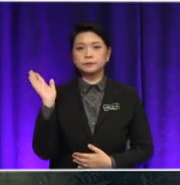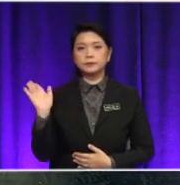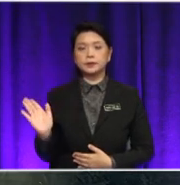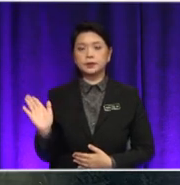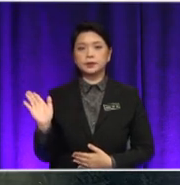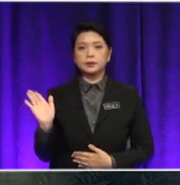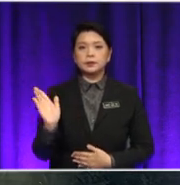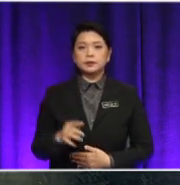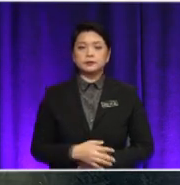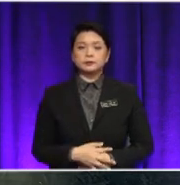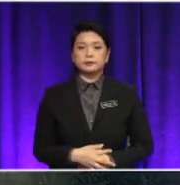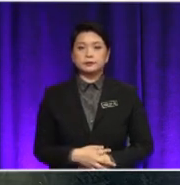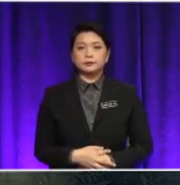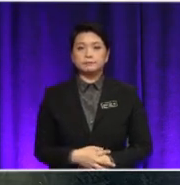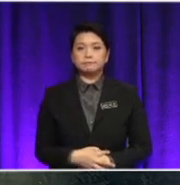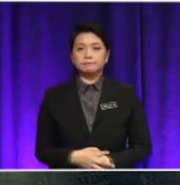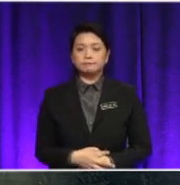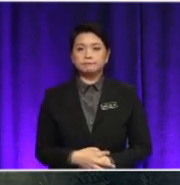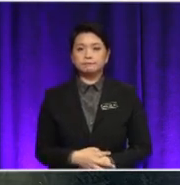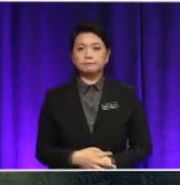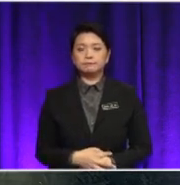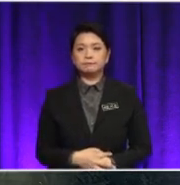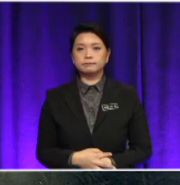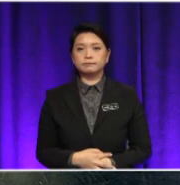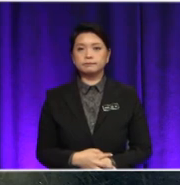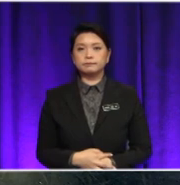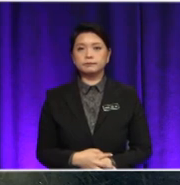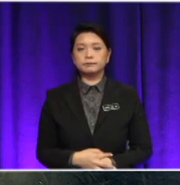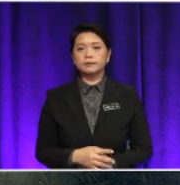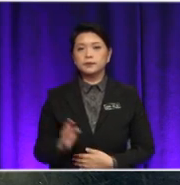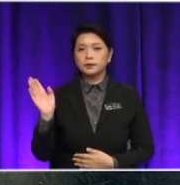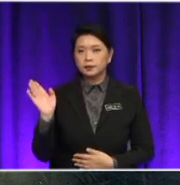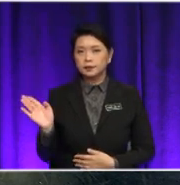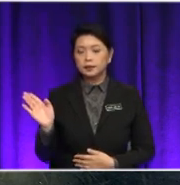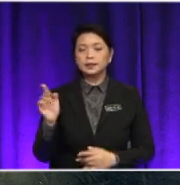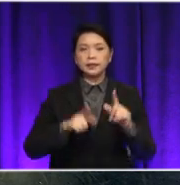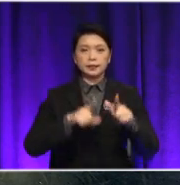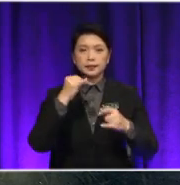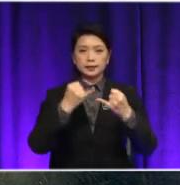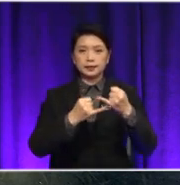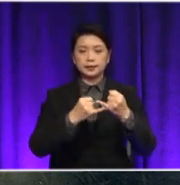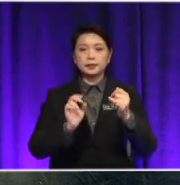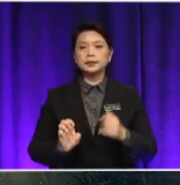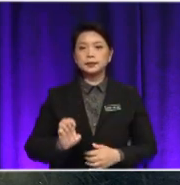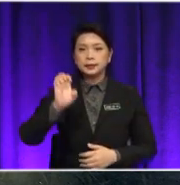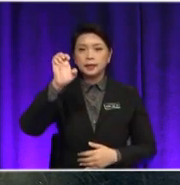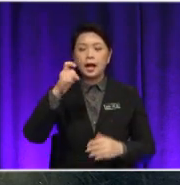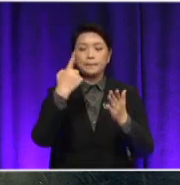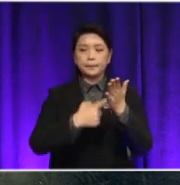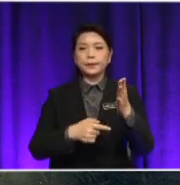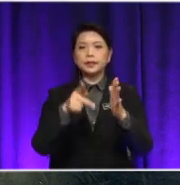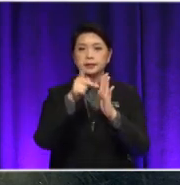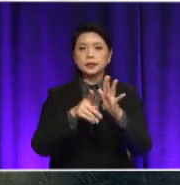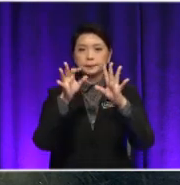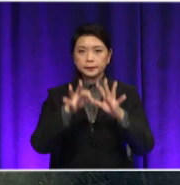Okey, Nur Husnal. Nur Husnal, ini merupakan prosedur rise yang langkah yang terakhir, langkah keempat. Apakah kepentingan